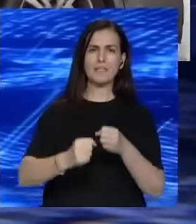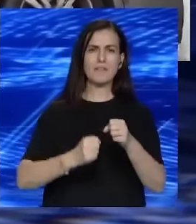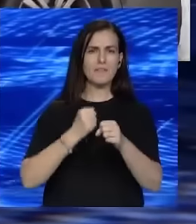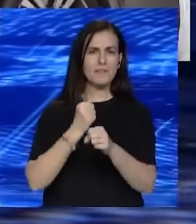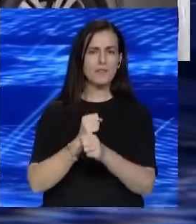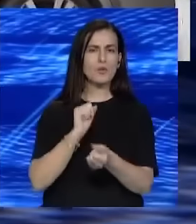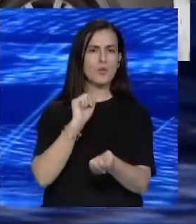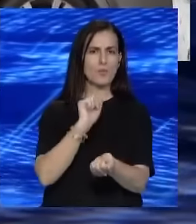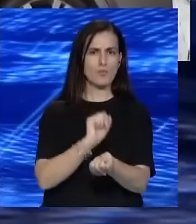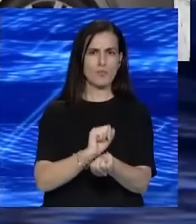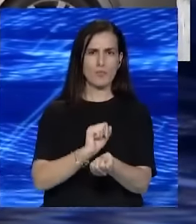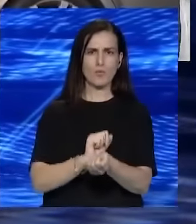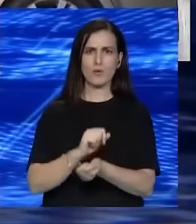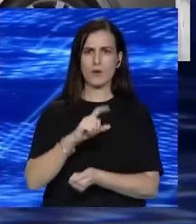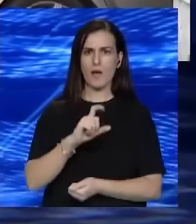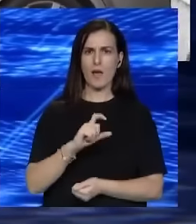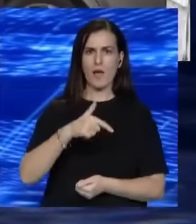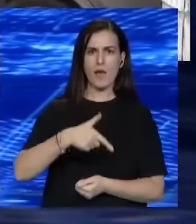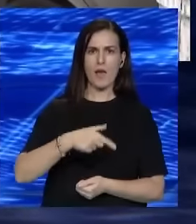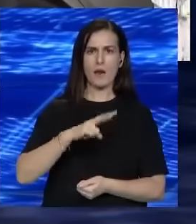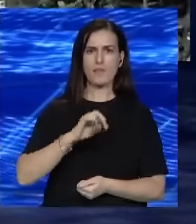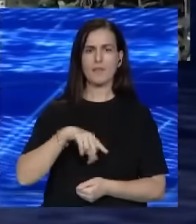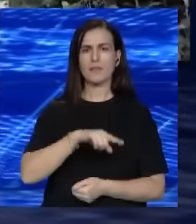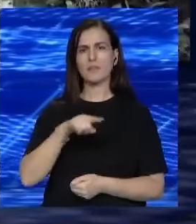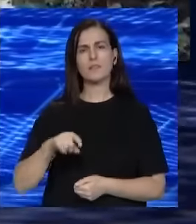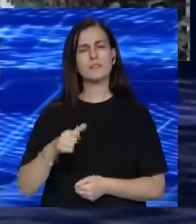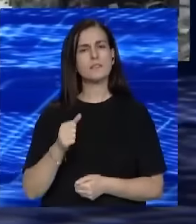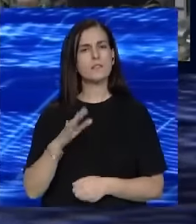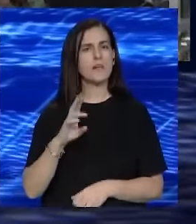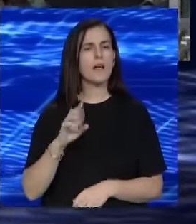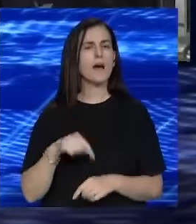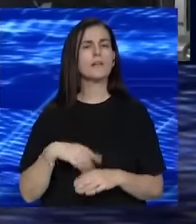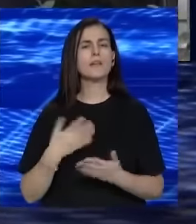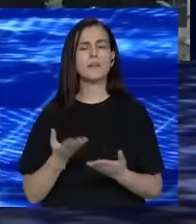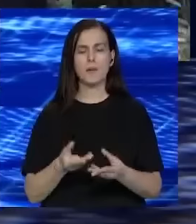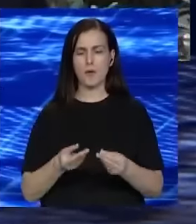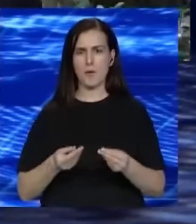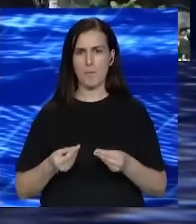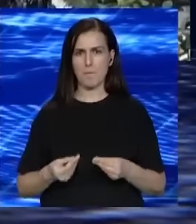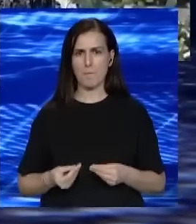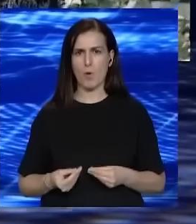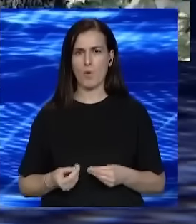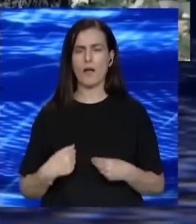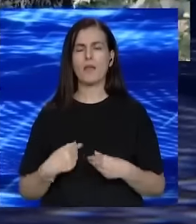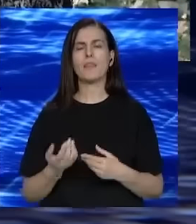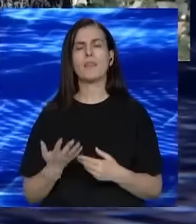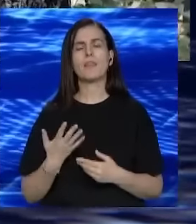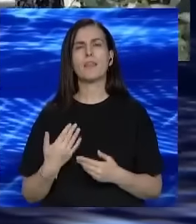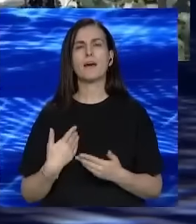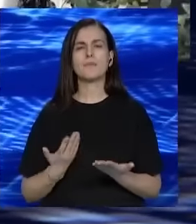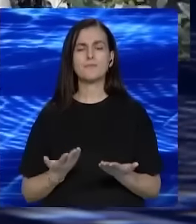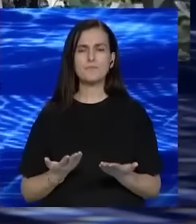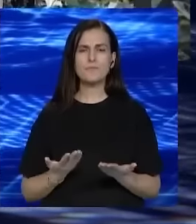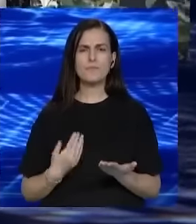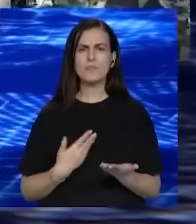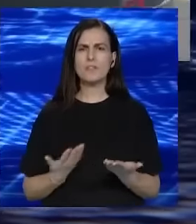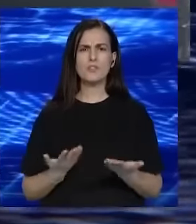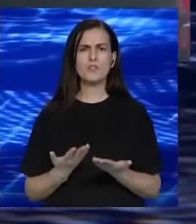deputetin e Partisë Demokratike Ervin Saljani, ka administruar vendimin e shkurtuar të zbardhur